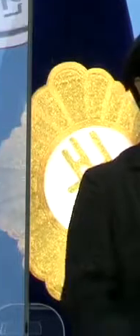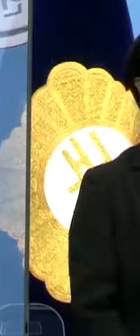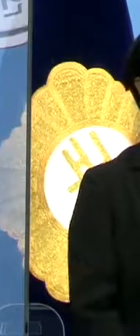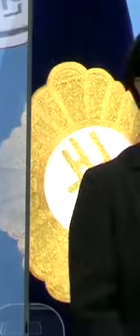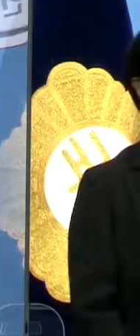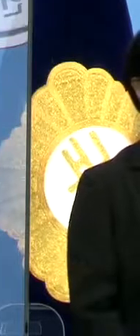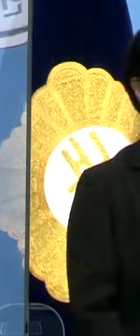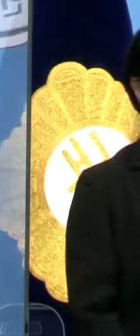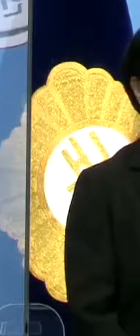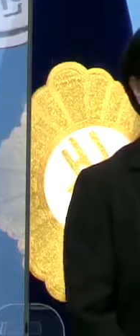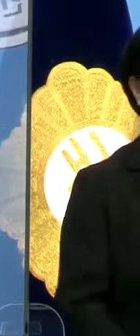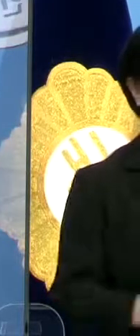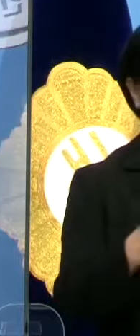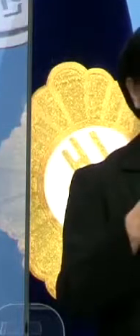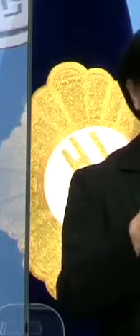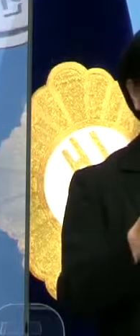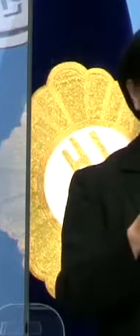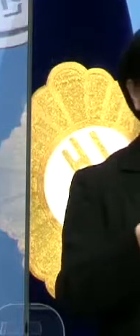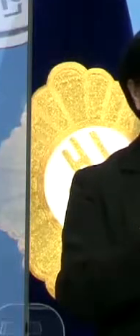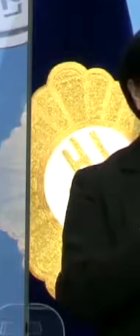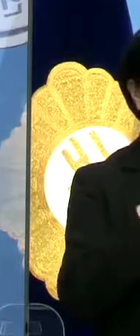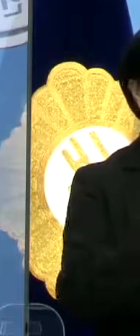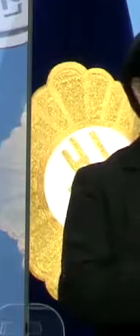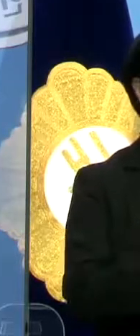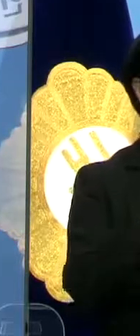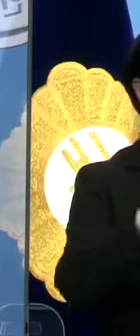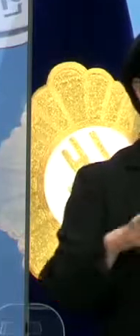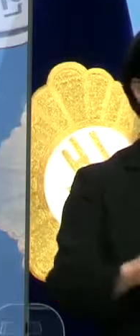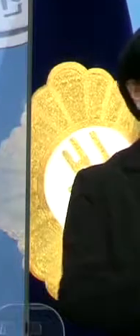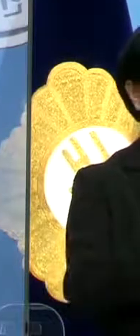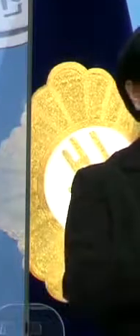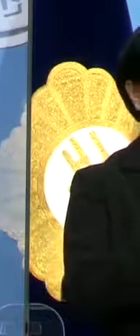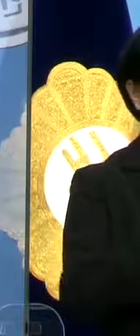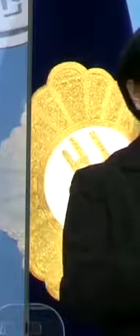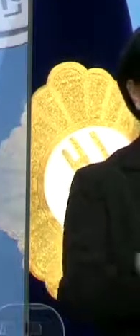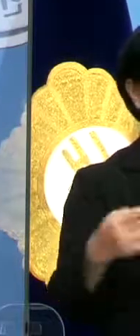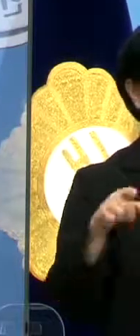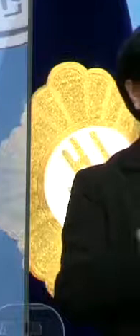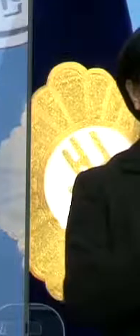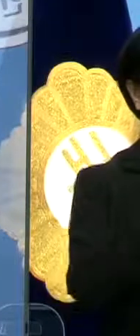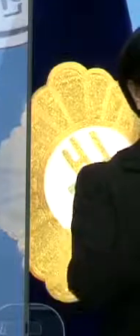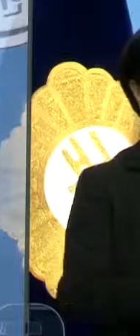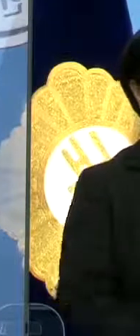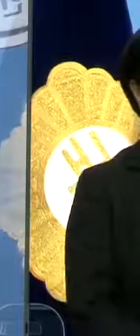히 미료 정의당 서울시당 사무처장 님은 함께 하셨습니다